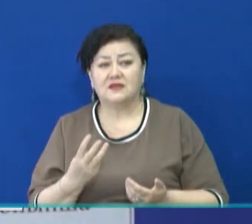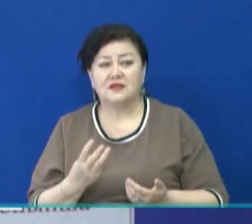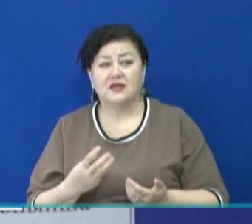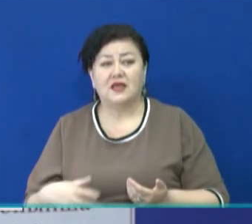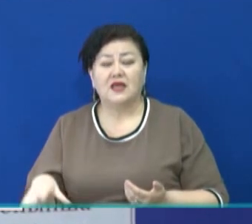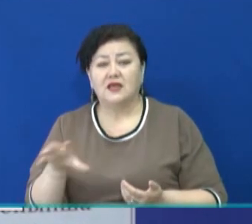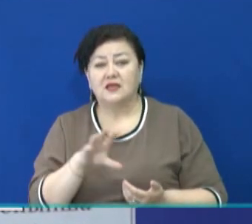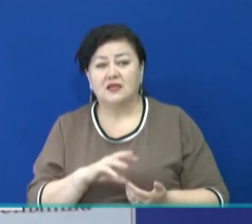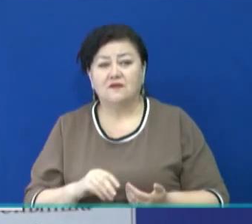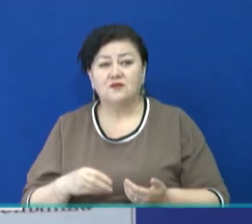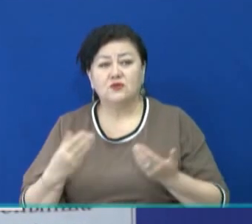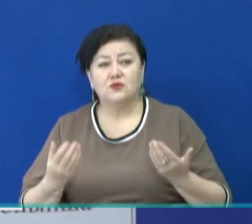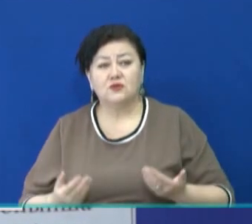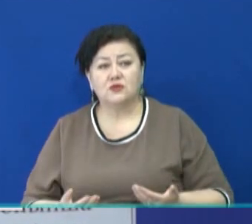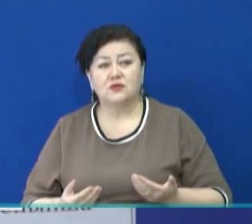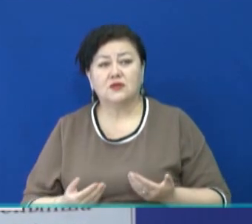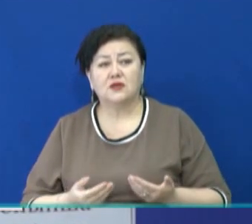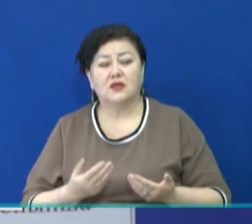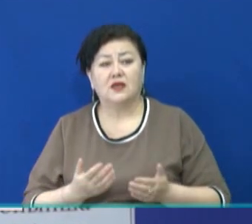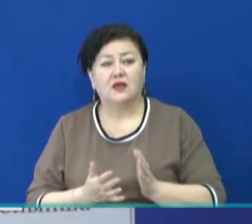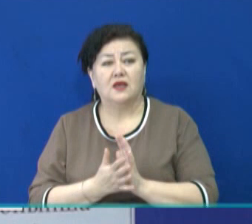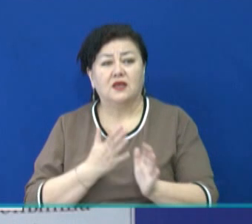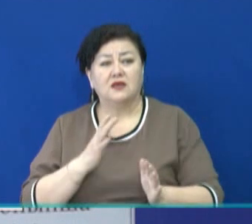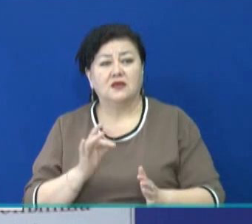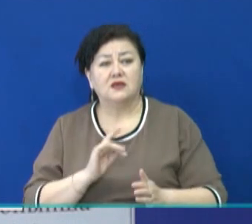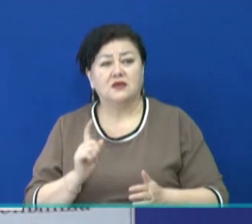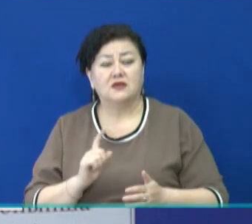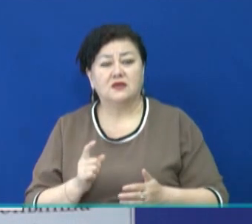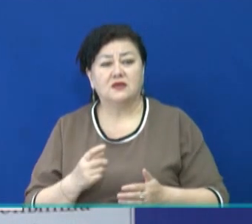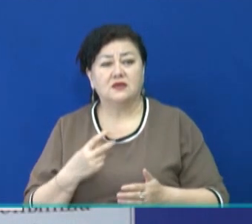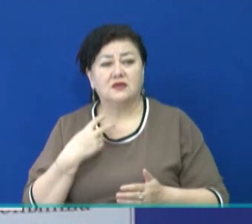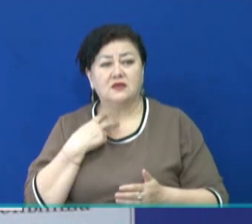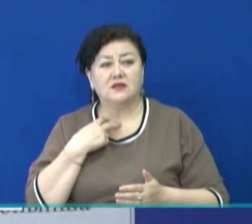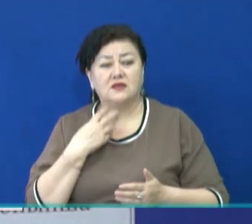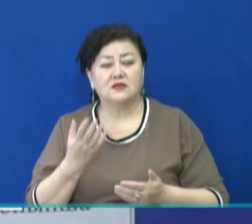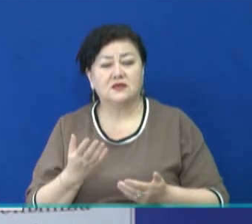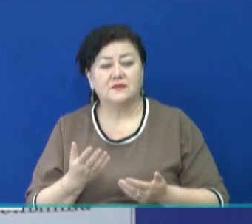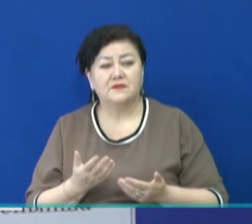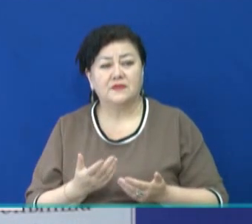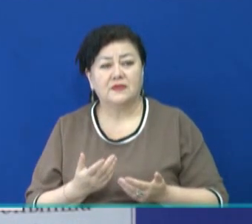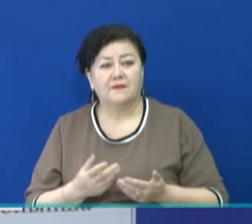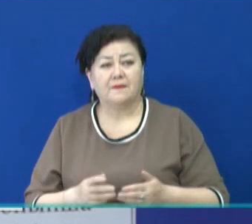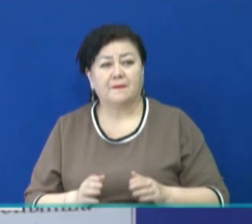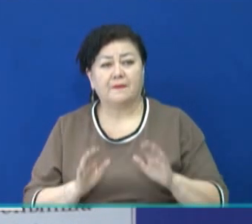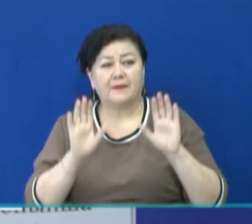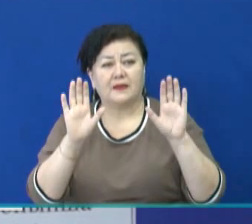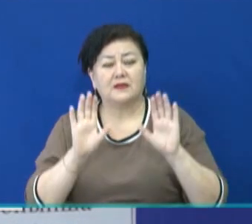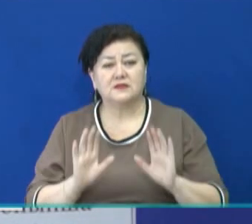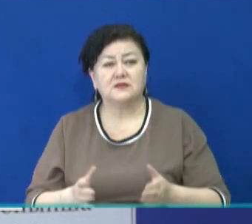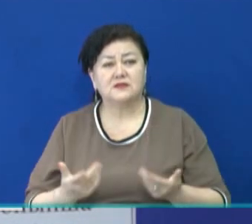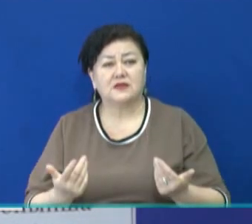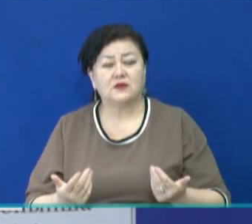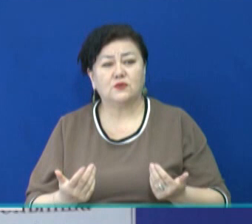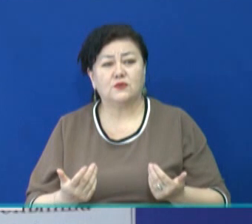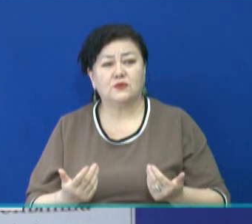бақи болатын заң. Сондықтан азаматтар кез келген уақытта жаңағы өзінің қаржылық жағдайы аталған заңның талаптарына сай келген жағдайда, егер